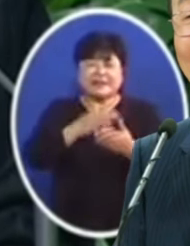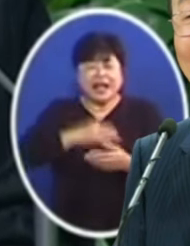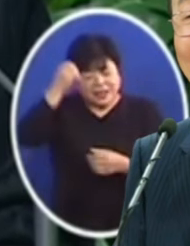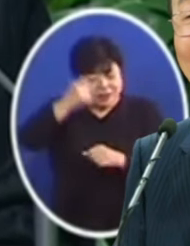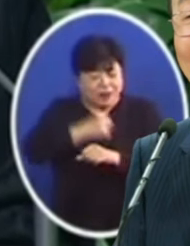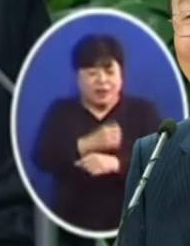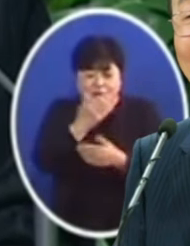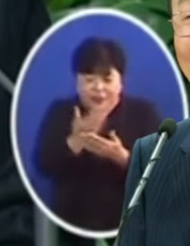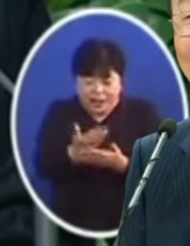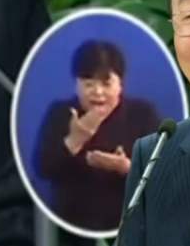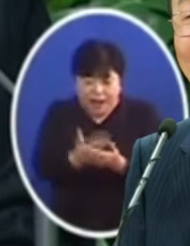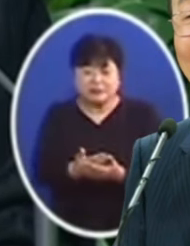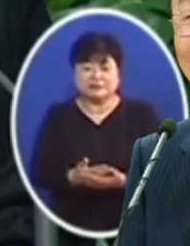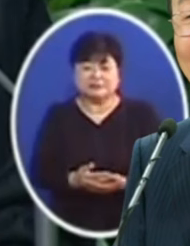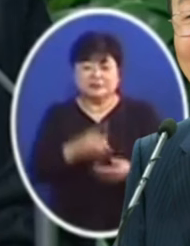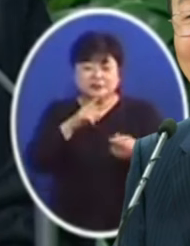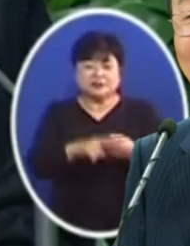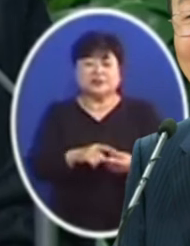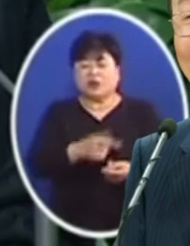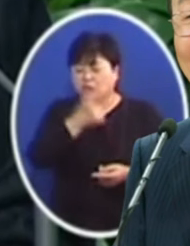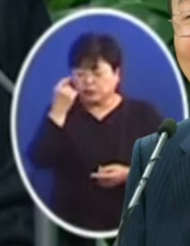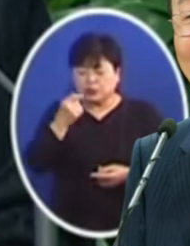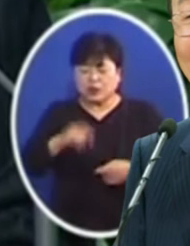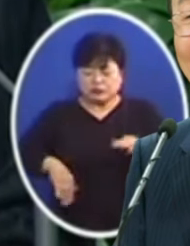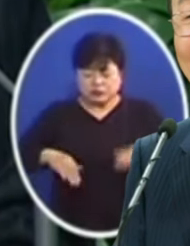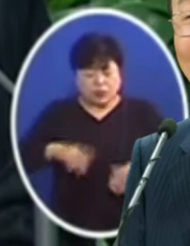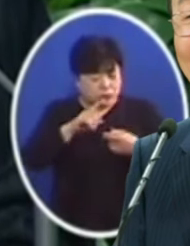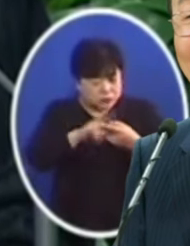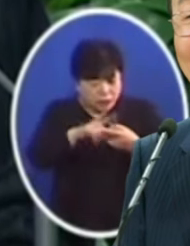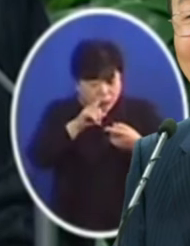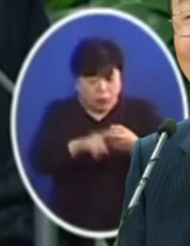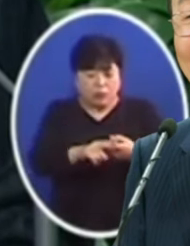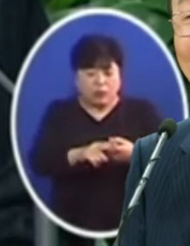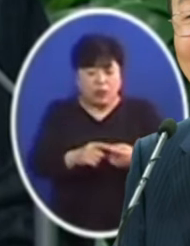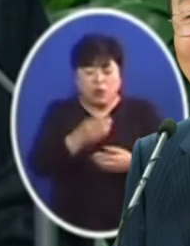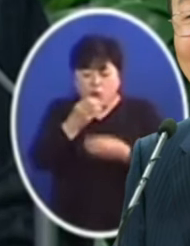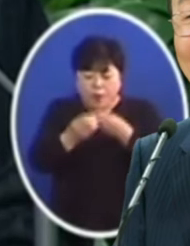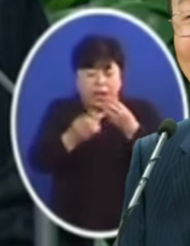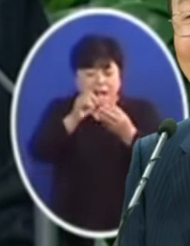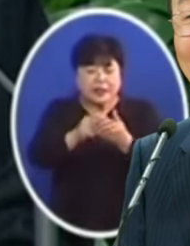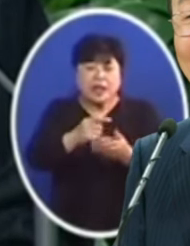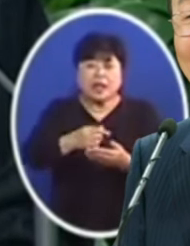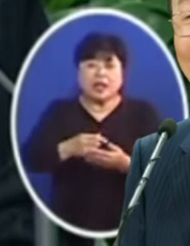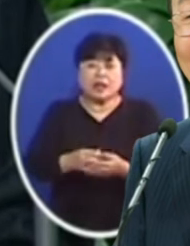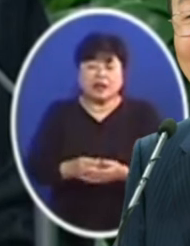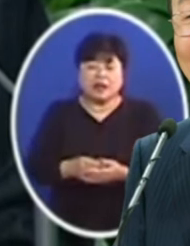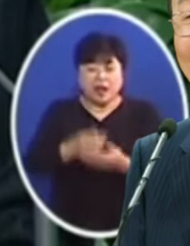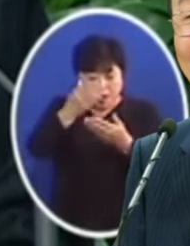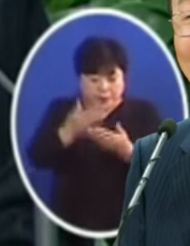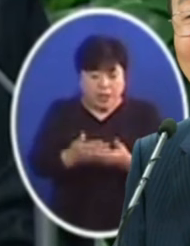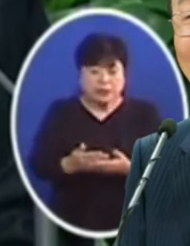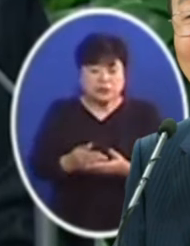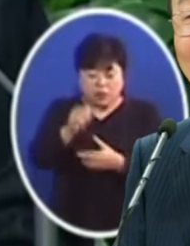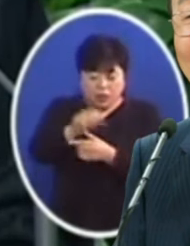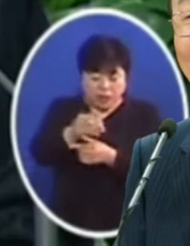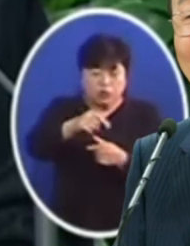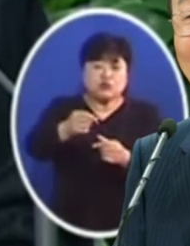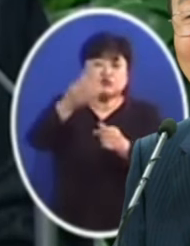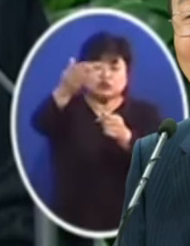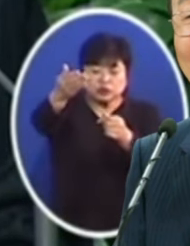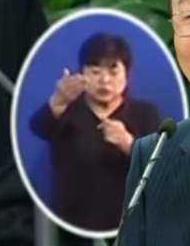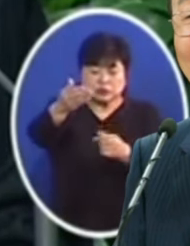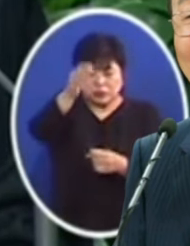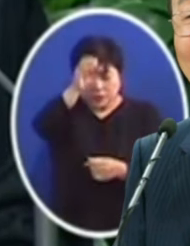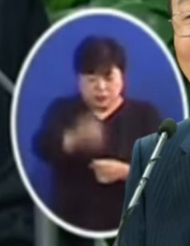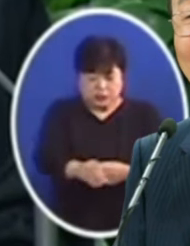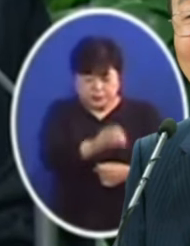주님께서 그 있는 그대로 못난 그대로 빈손은 그대로 고백할 때 받아들여서 구원하셨습니다. 십자가에